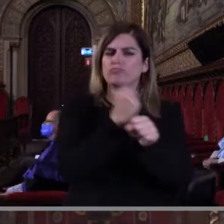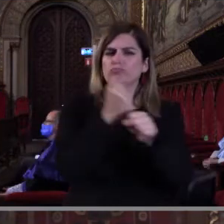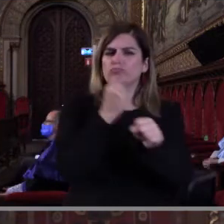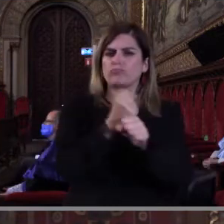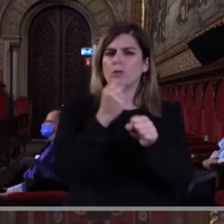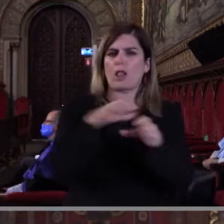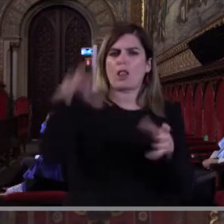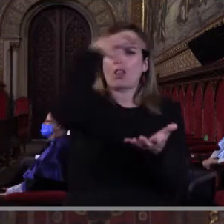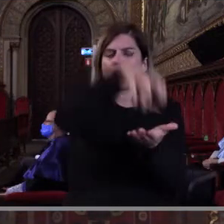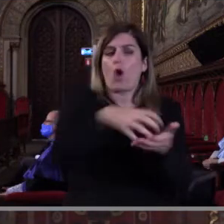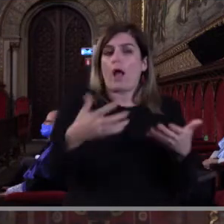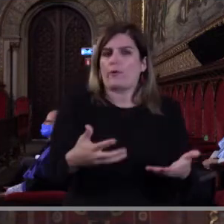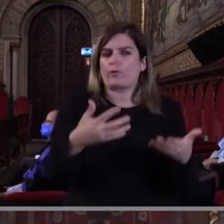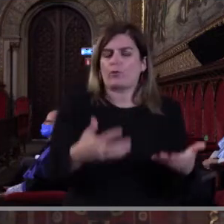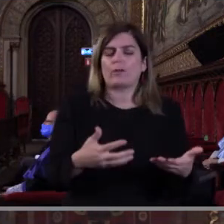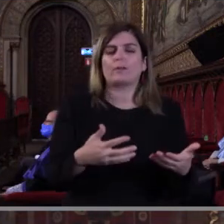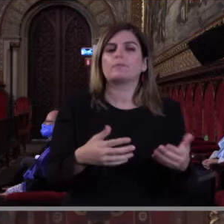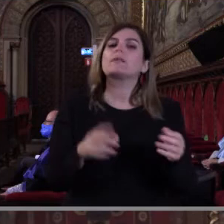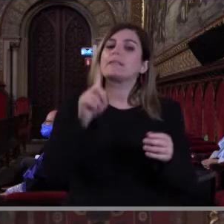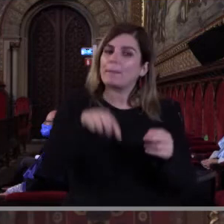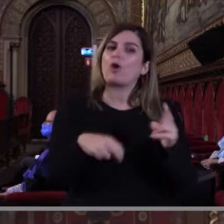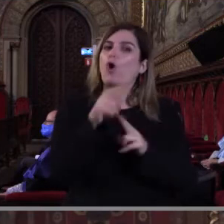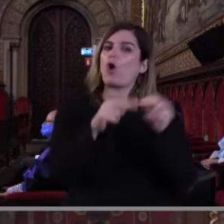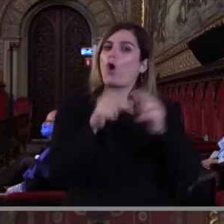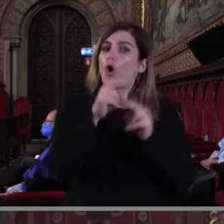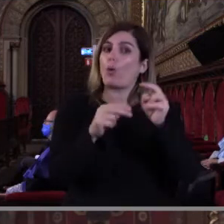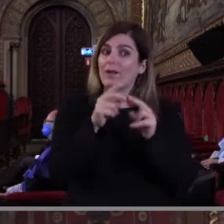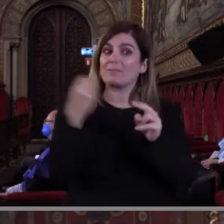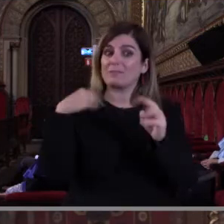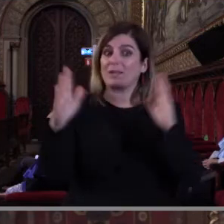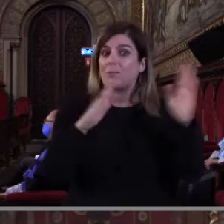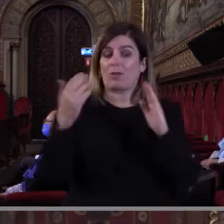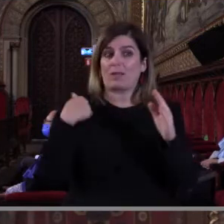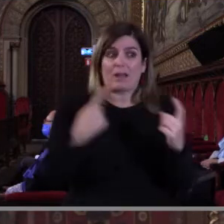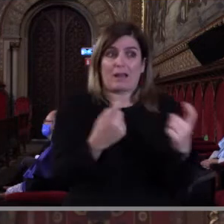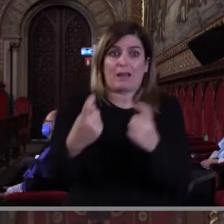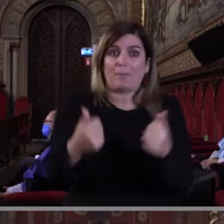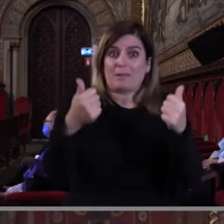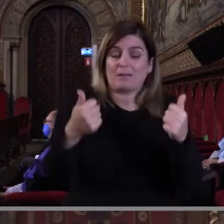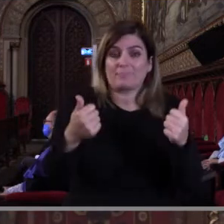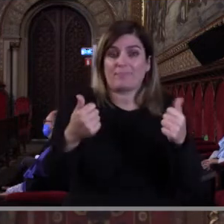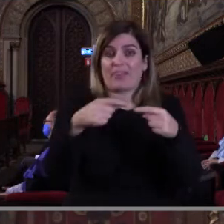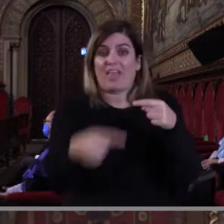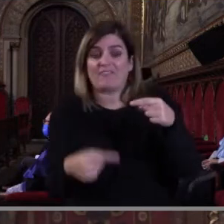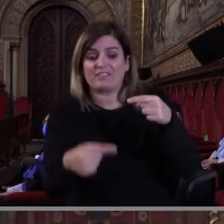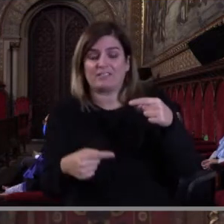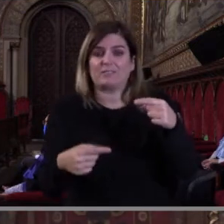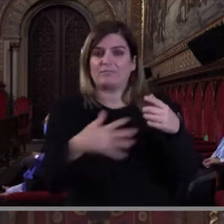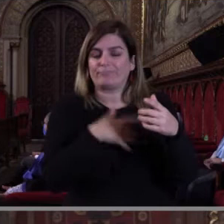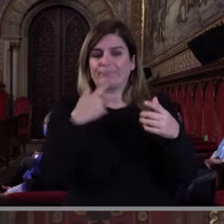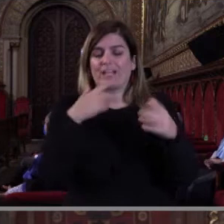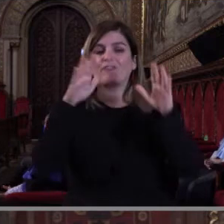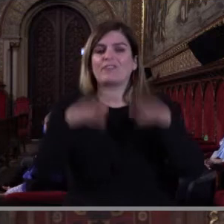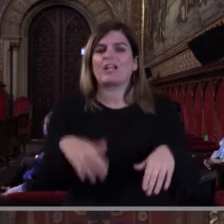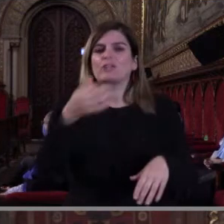localització actual. També estàvem amb obres i ja teníem dèficit des del primer dia. És probable que la xifra total de